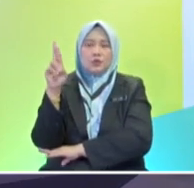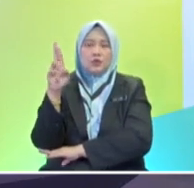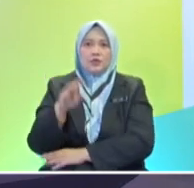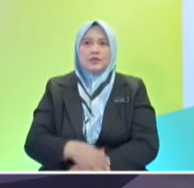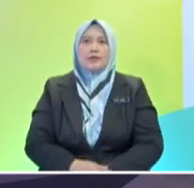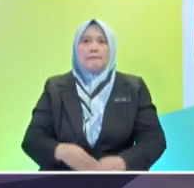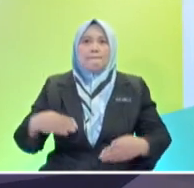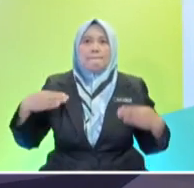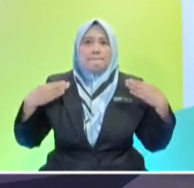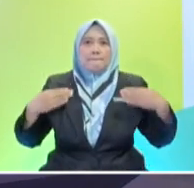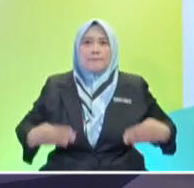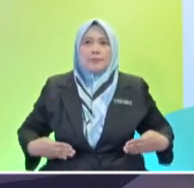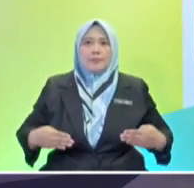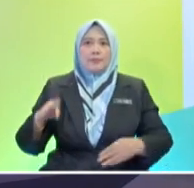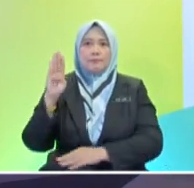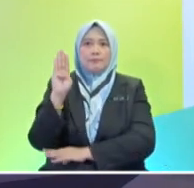badan